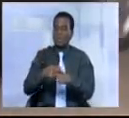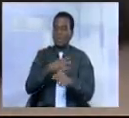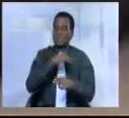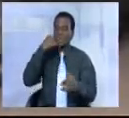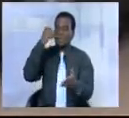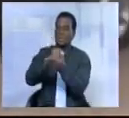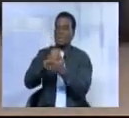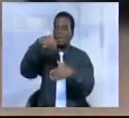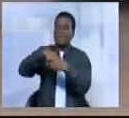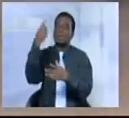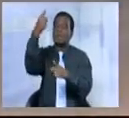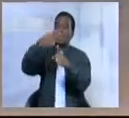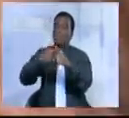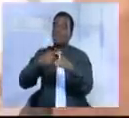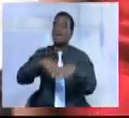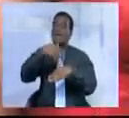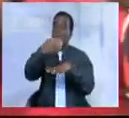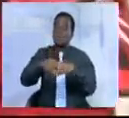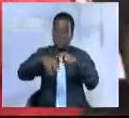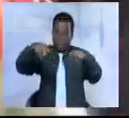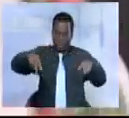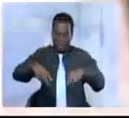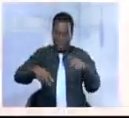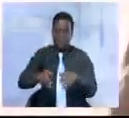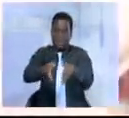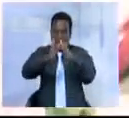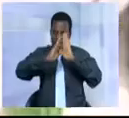confirmé dans un mois, après examen des recours